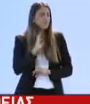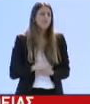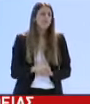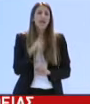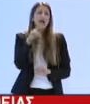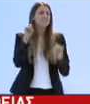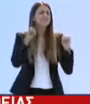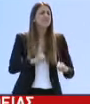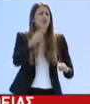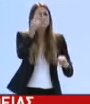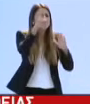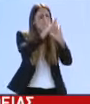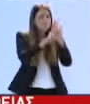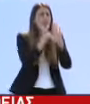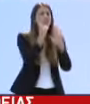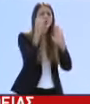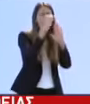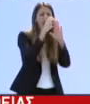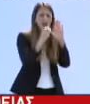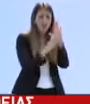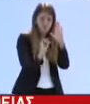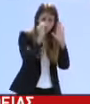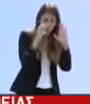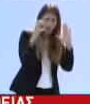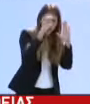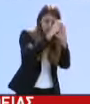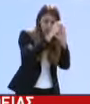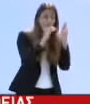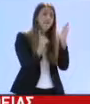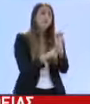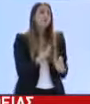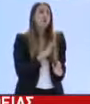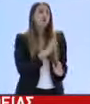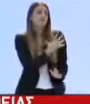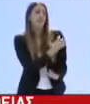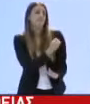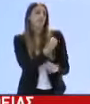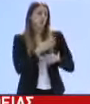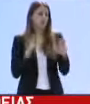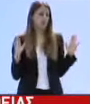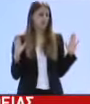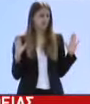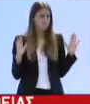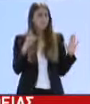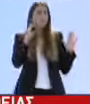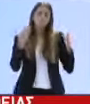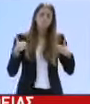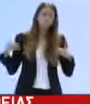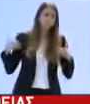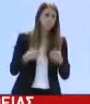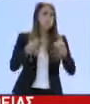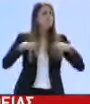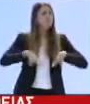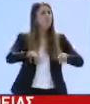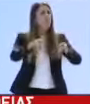δύο άρθρα. Άρθρο πρώτο, οι πολίτες μας εμπιστεύονται να χαράξουμε την πορεία